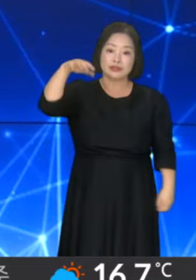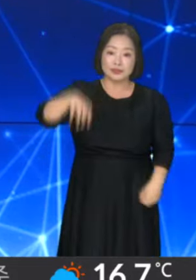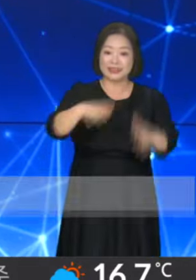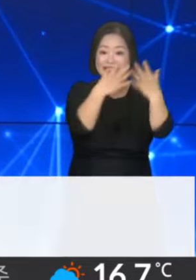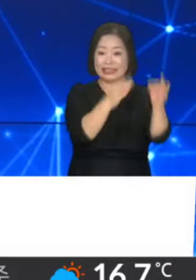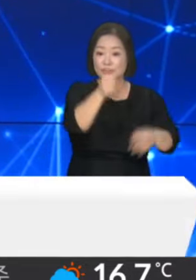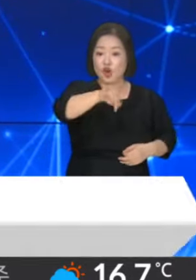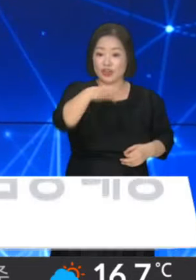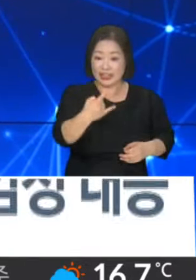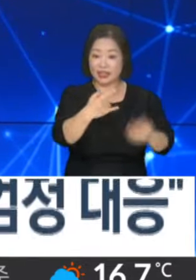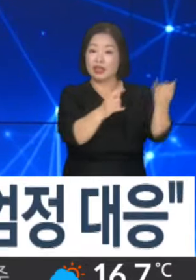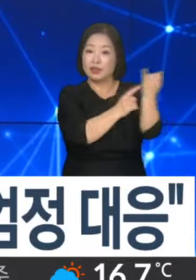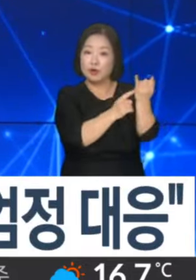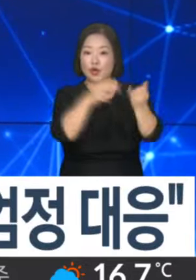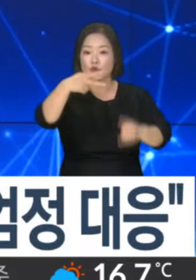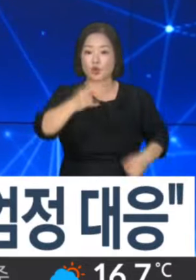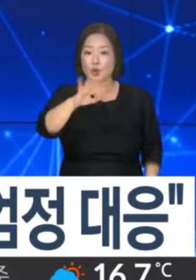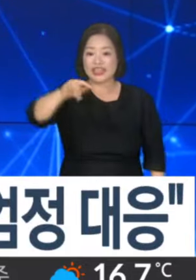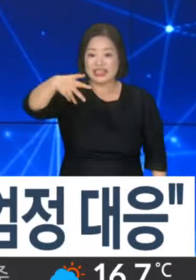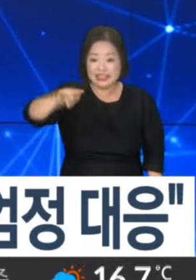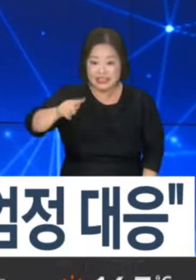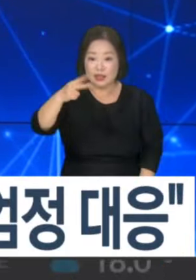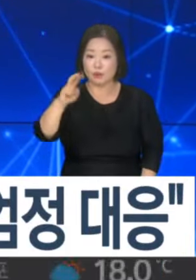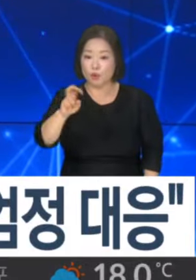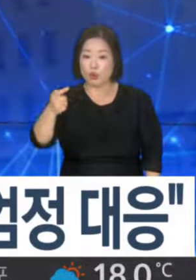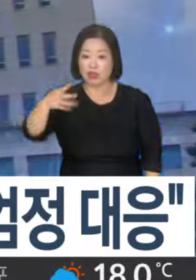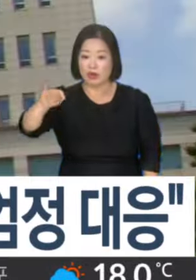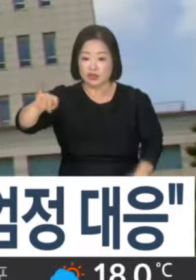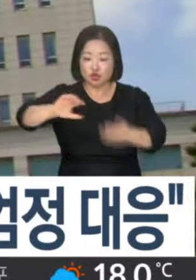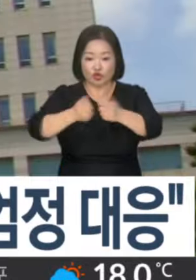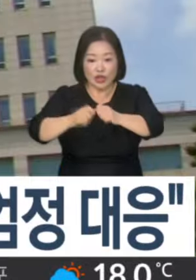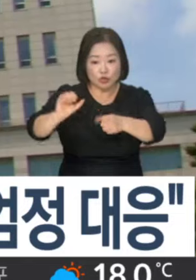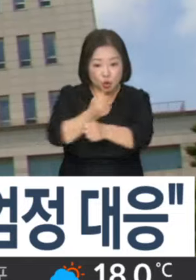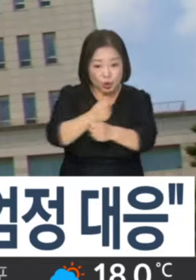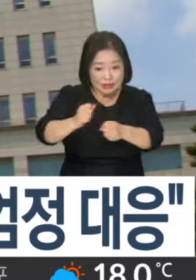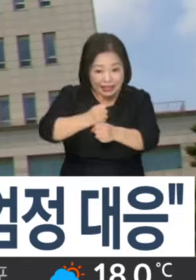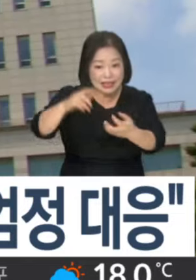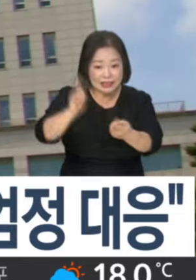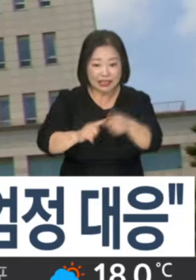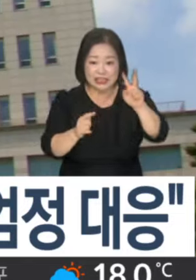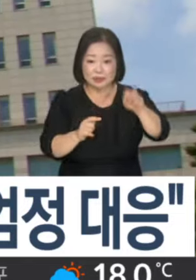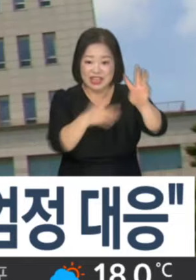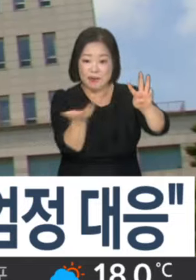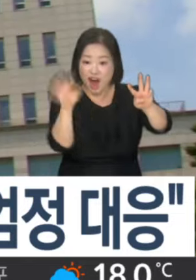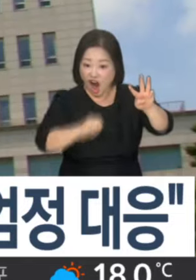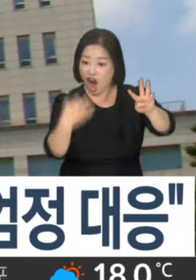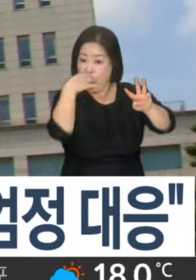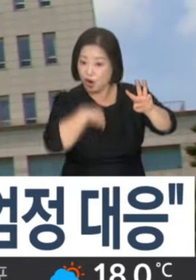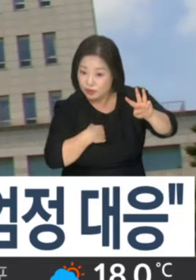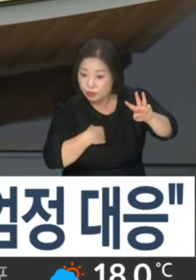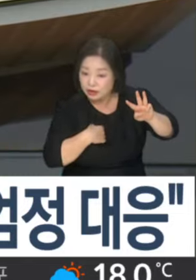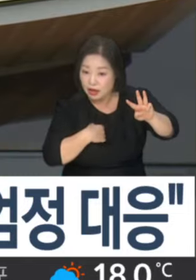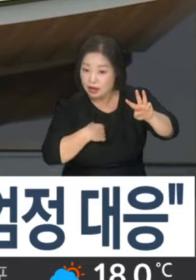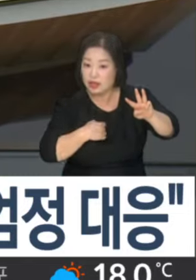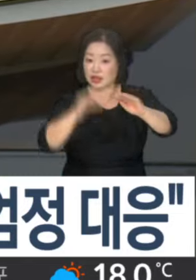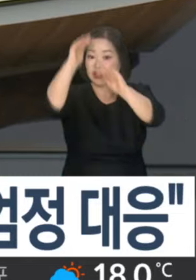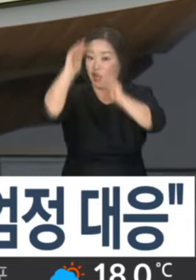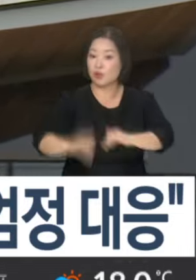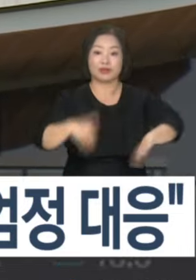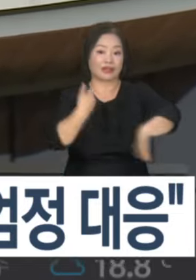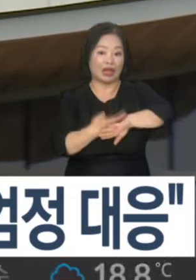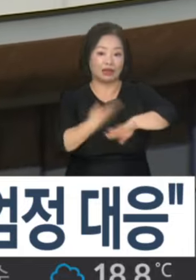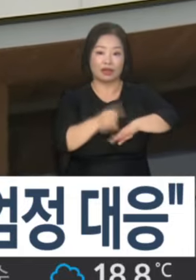대통령실이 김건희 여사가 도이치 모터스 주가 조작과 관련해서 23억 원의 시세 차익을 얻었다는 주장은 사실이